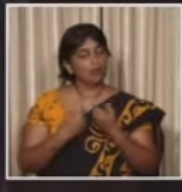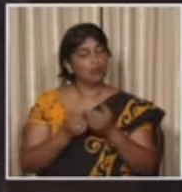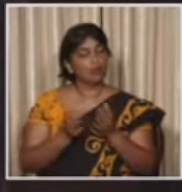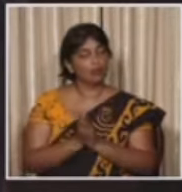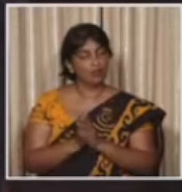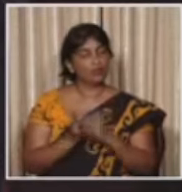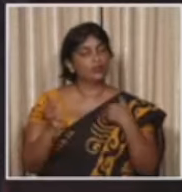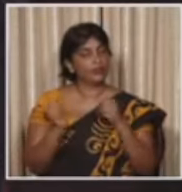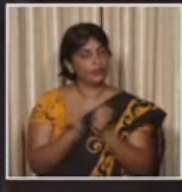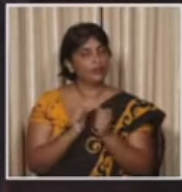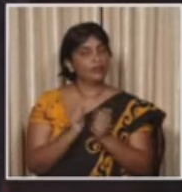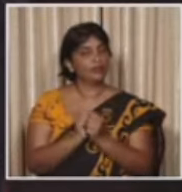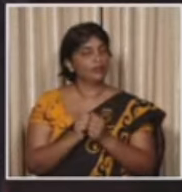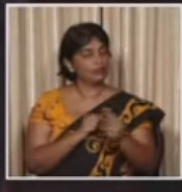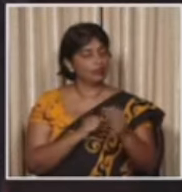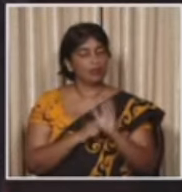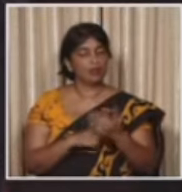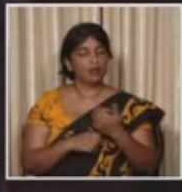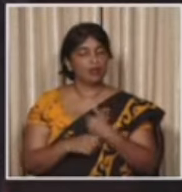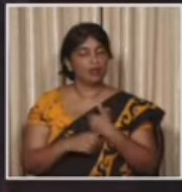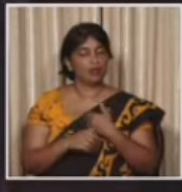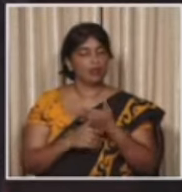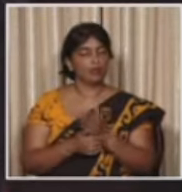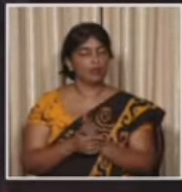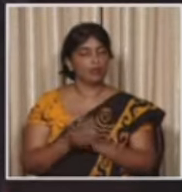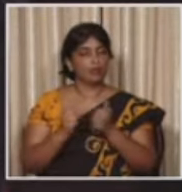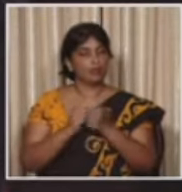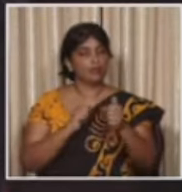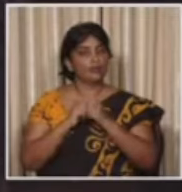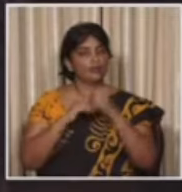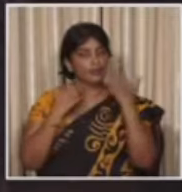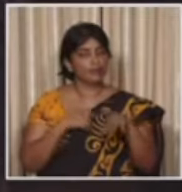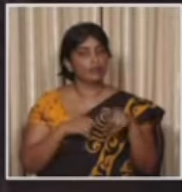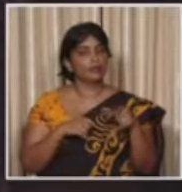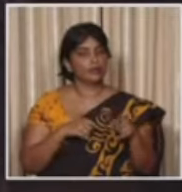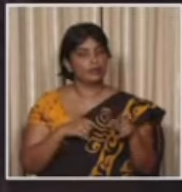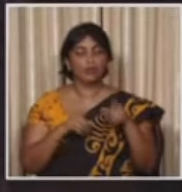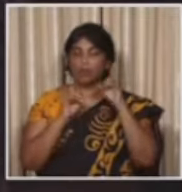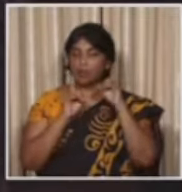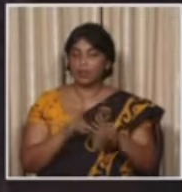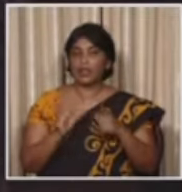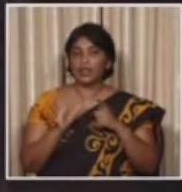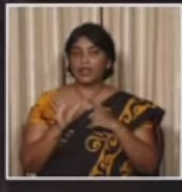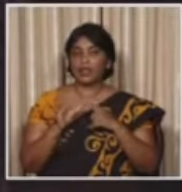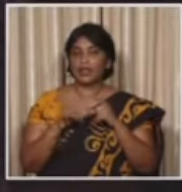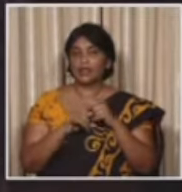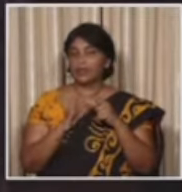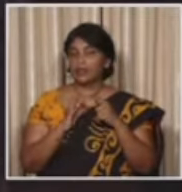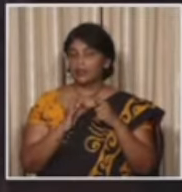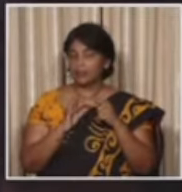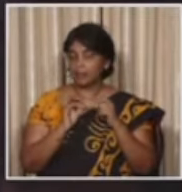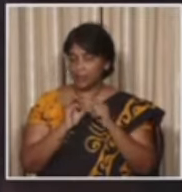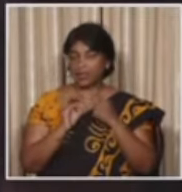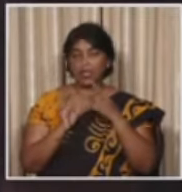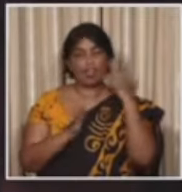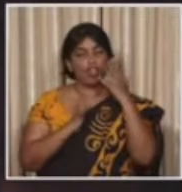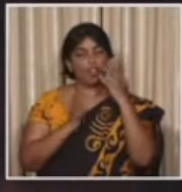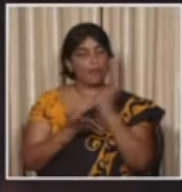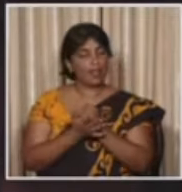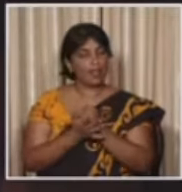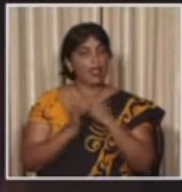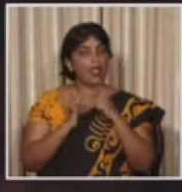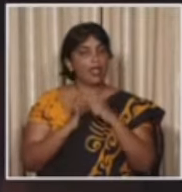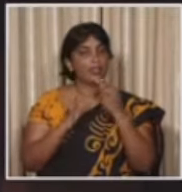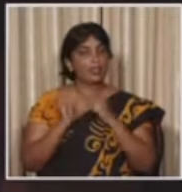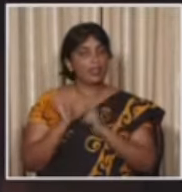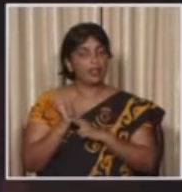ඉෂ්ට කරා. අපිත් අපේ කොටස ඉෂ්ට කරා. දැන් ADB එක හැම වෙලා, IMF එක හැම වෙලා, ලෝක බැංකුව හැම වෙලා අර